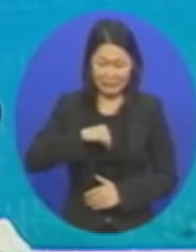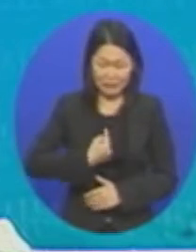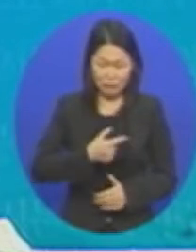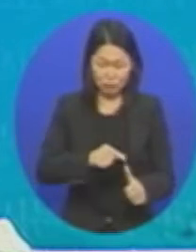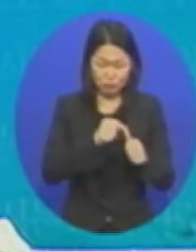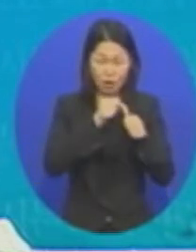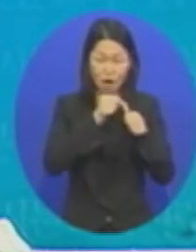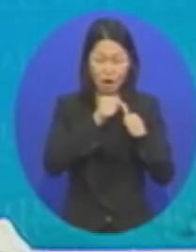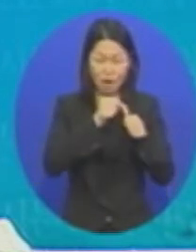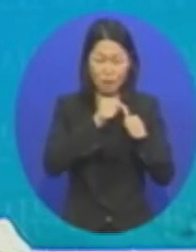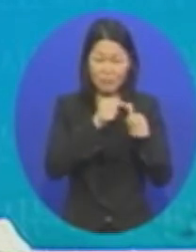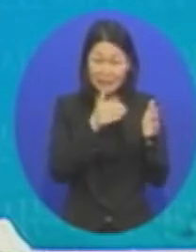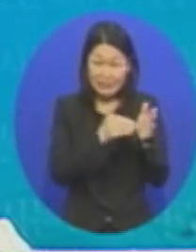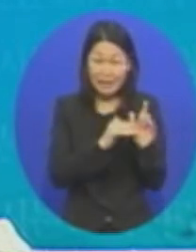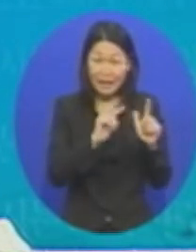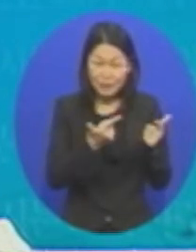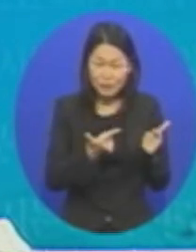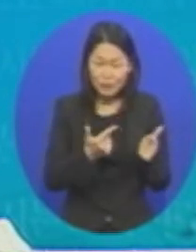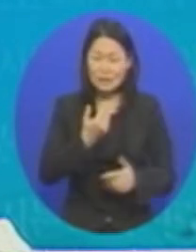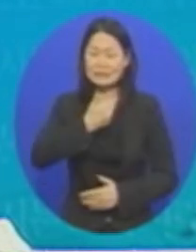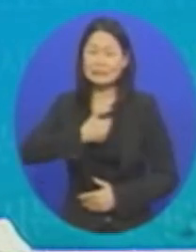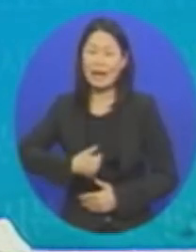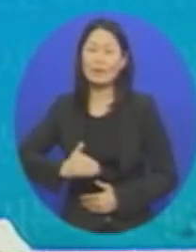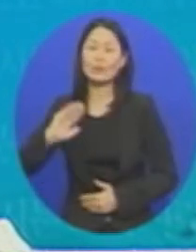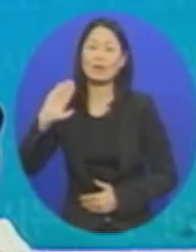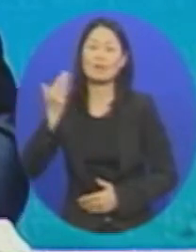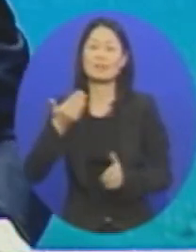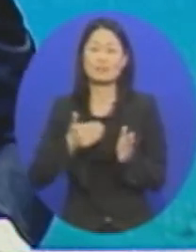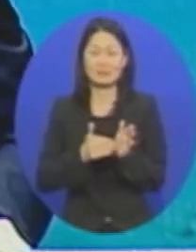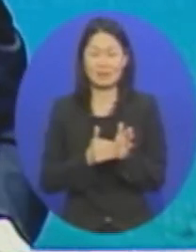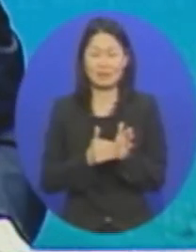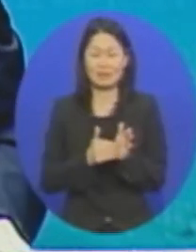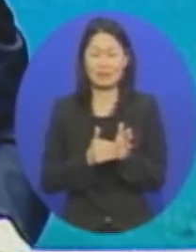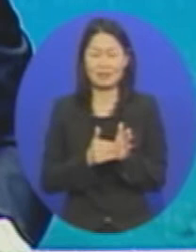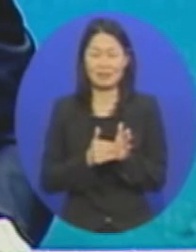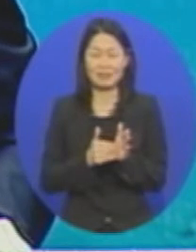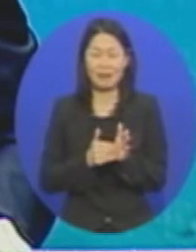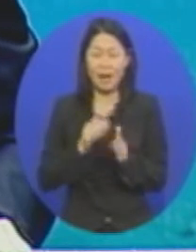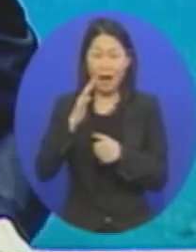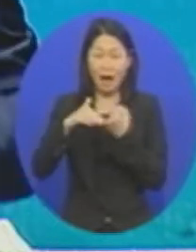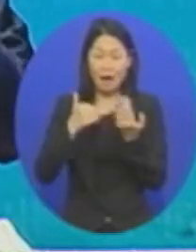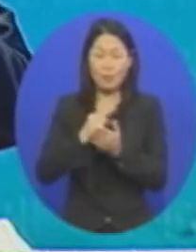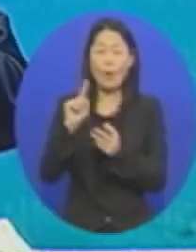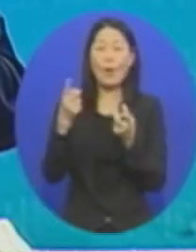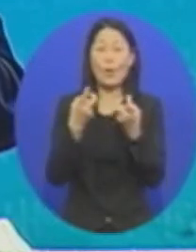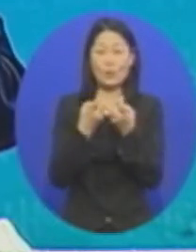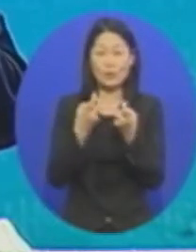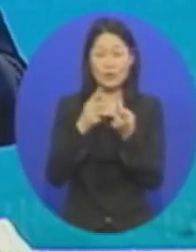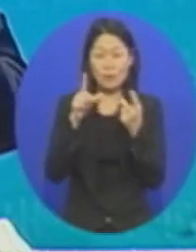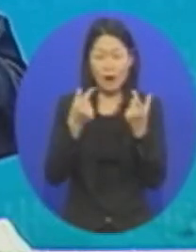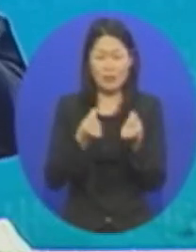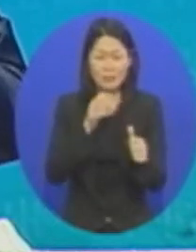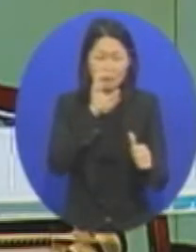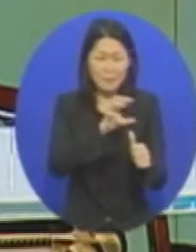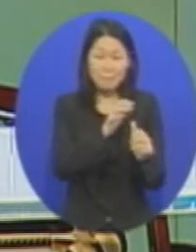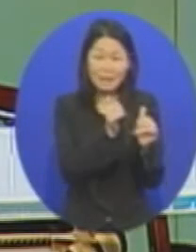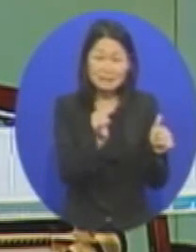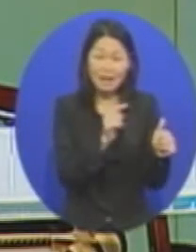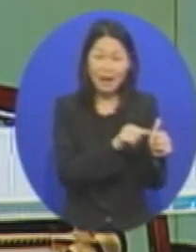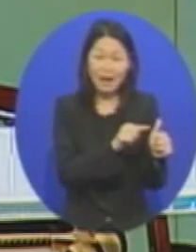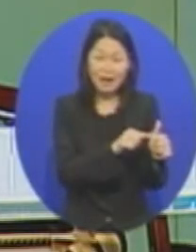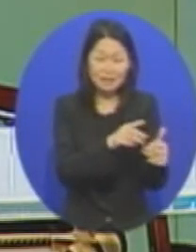구원받은 정도가 아니고 사도가 되었어요 하나님이 어떻게 이런 핍박 짤을